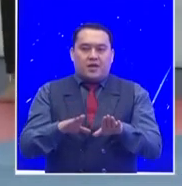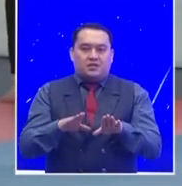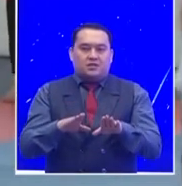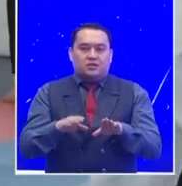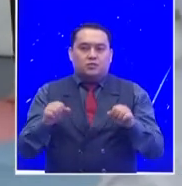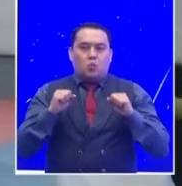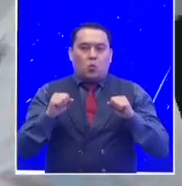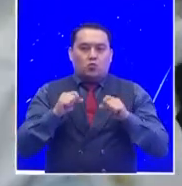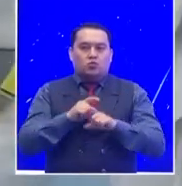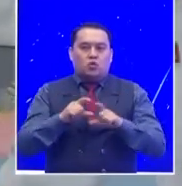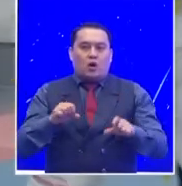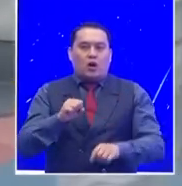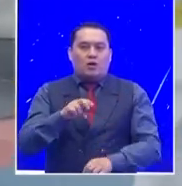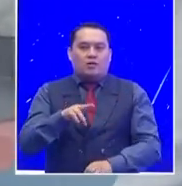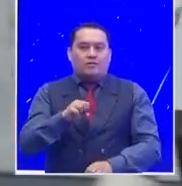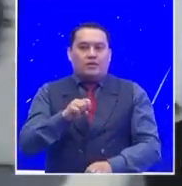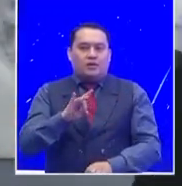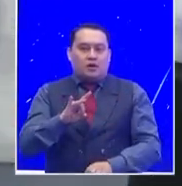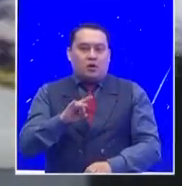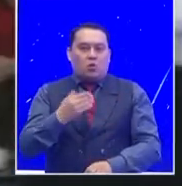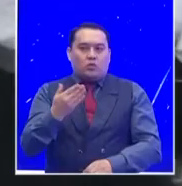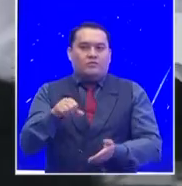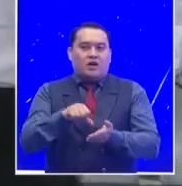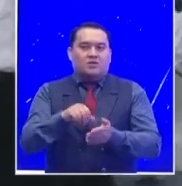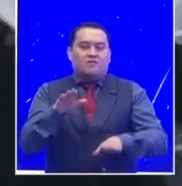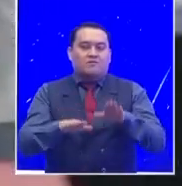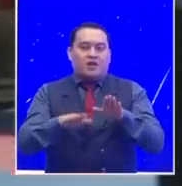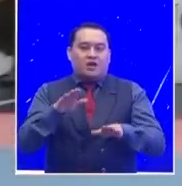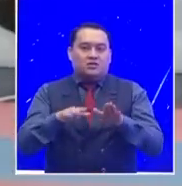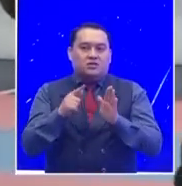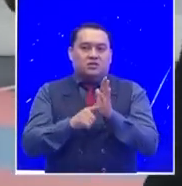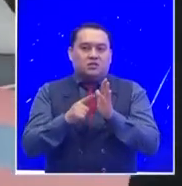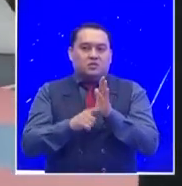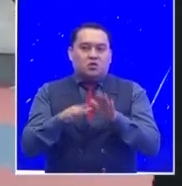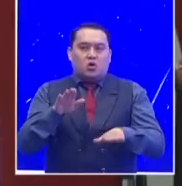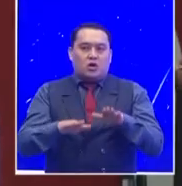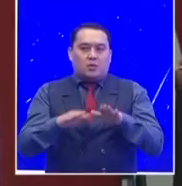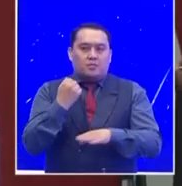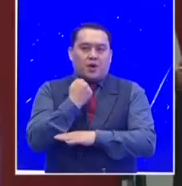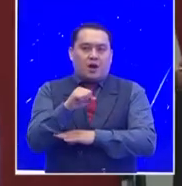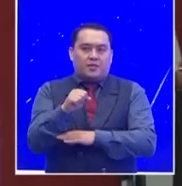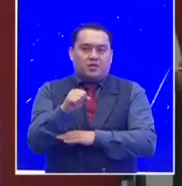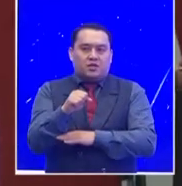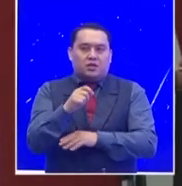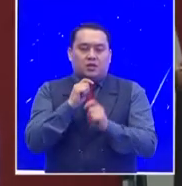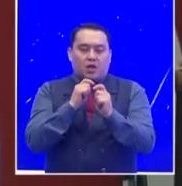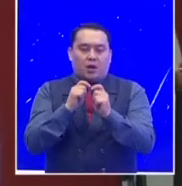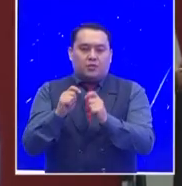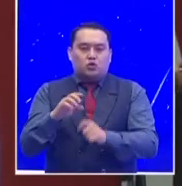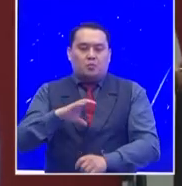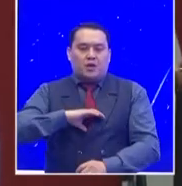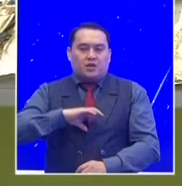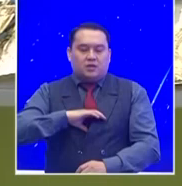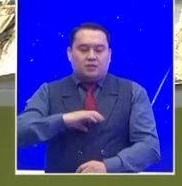воспитанник спортивной школы Алмалы Виктор Ильченко. Он выступил в весовой категории до 70 кг. Победители и призеры награждены медалями